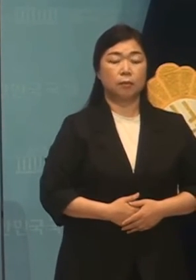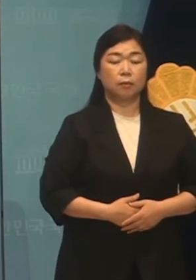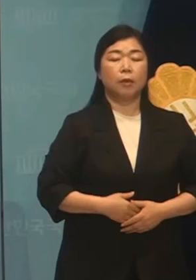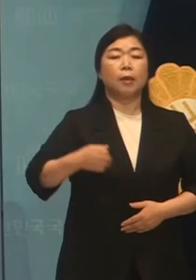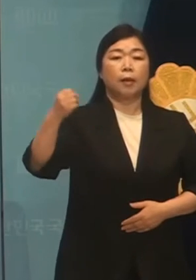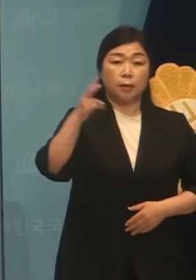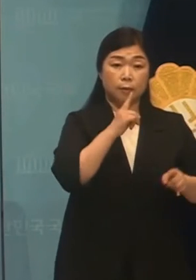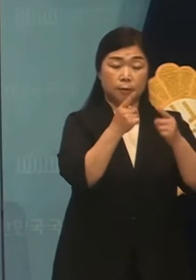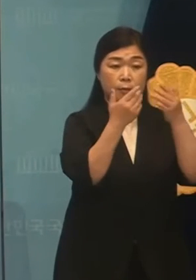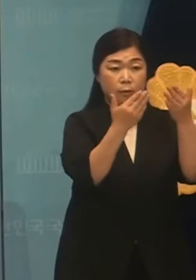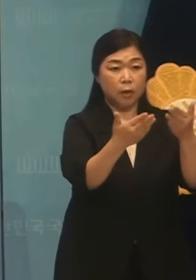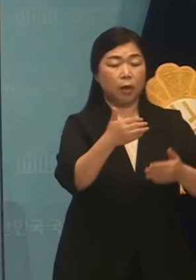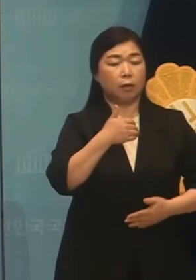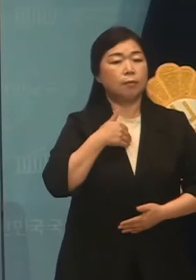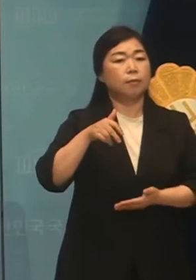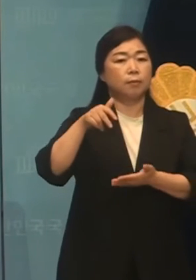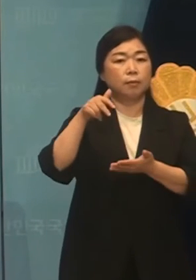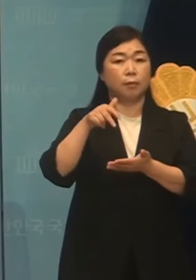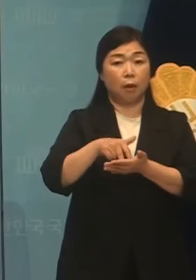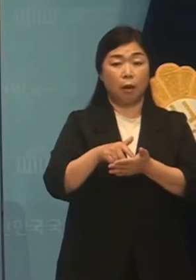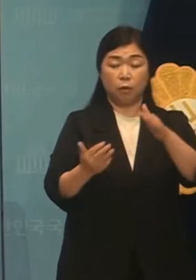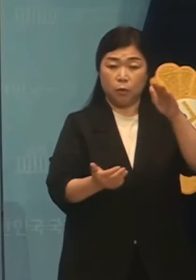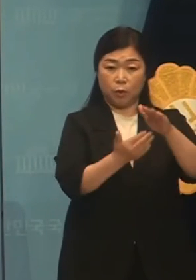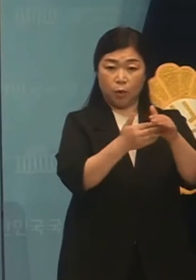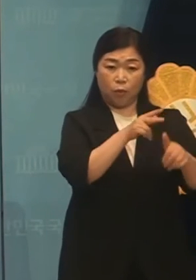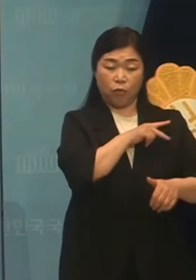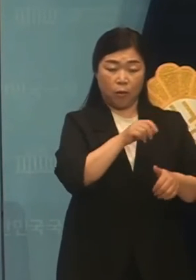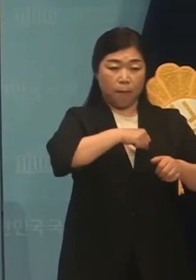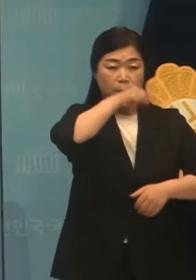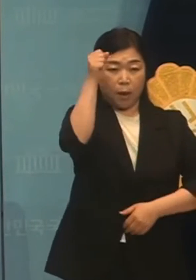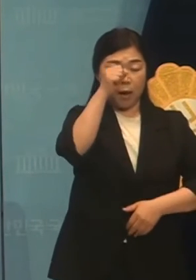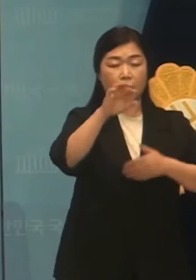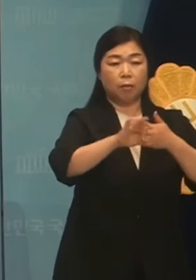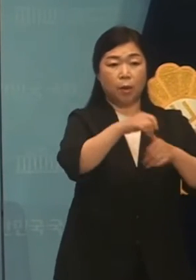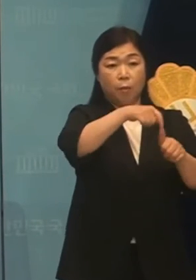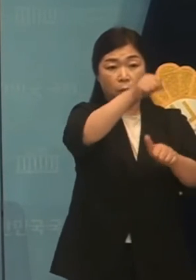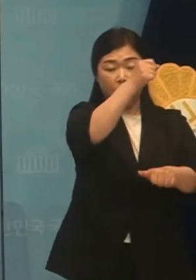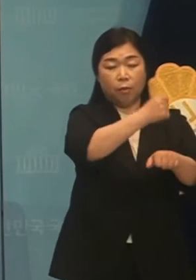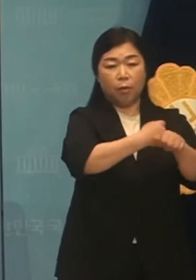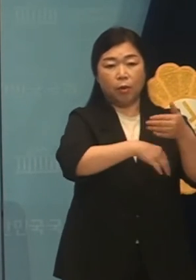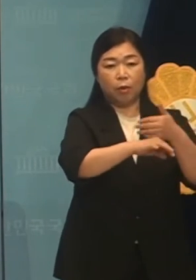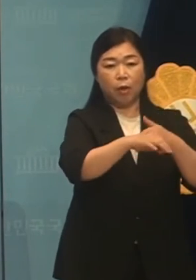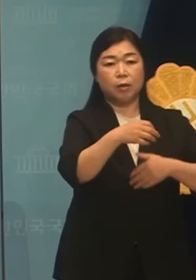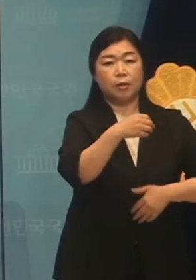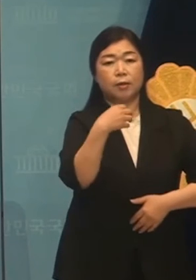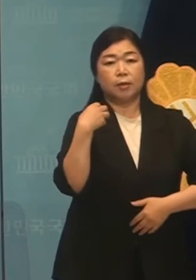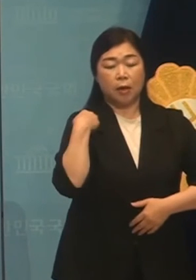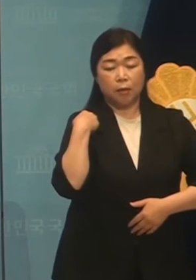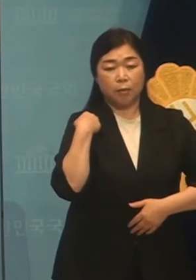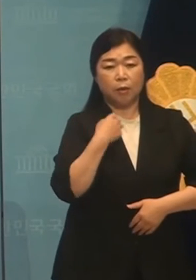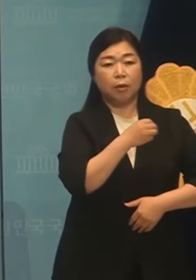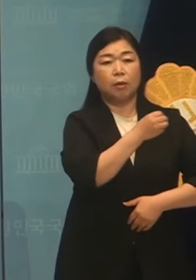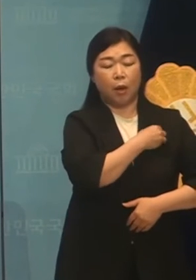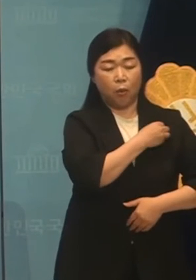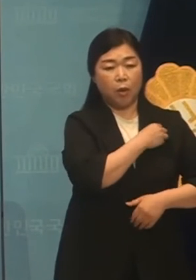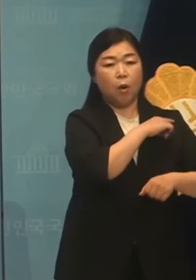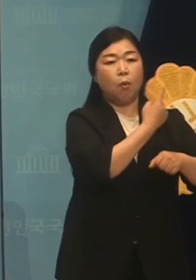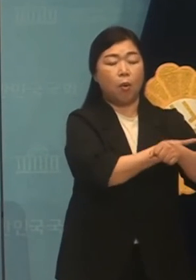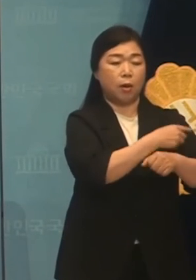다시 말씀드리겠습니다. 저는 최고위원에 당선되면 우리 당의 책임당원을 권리당원으로